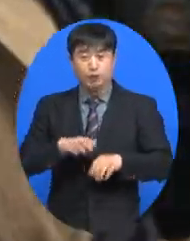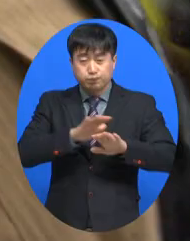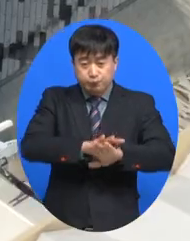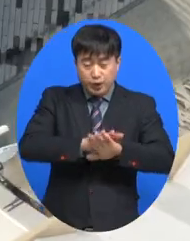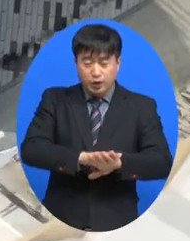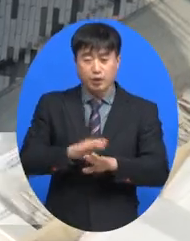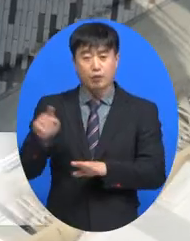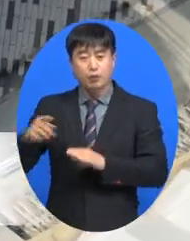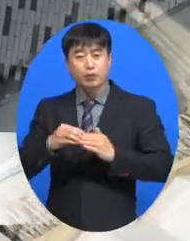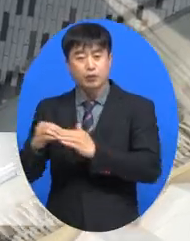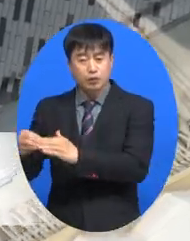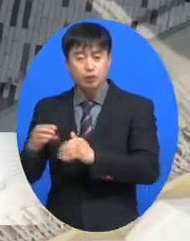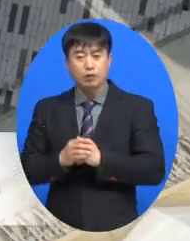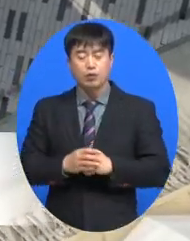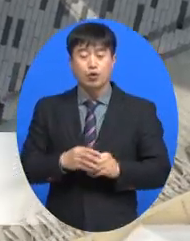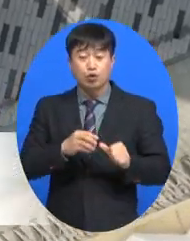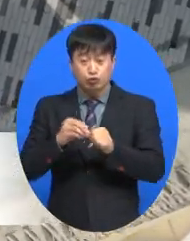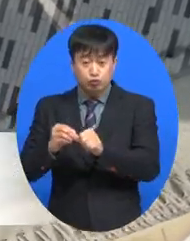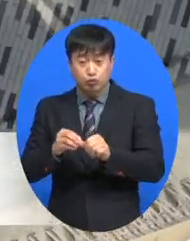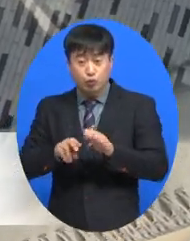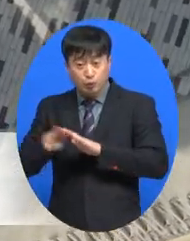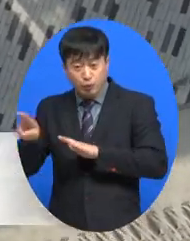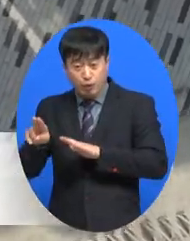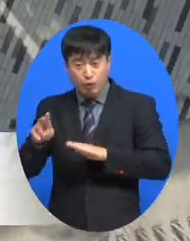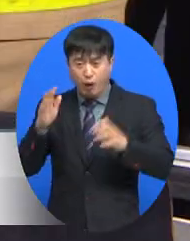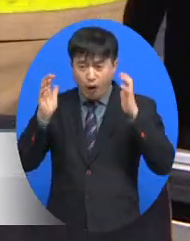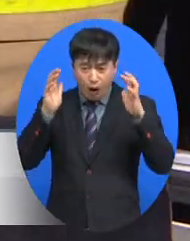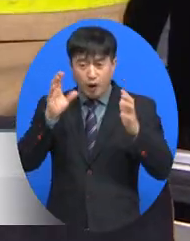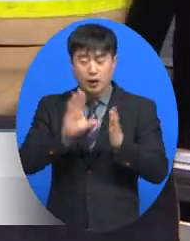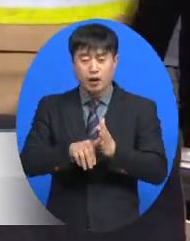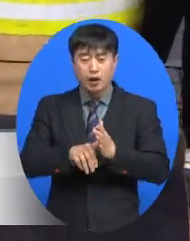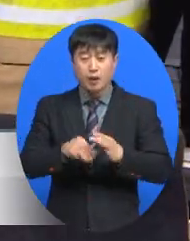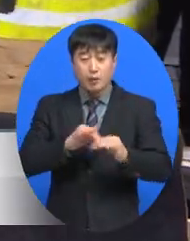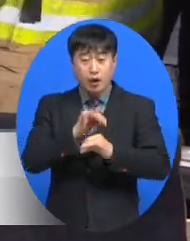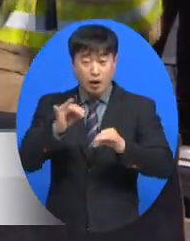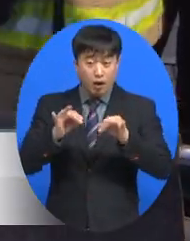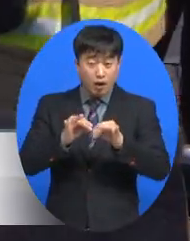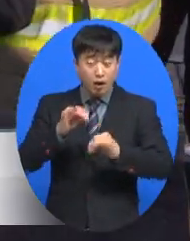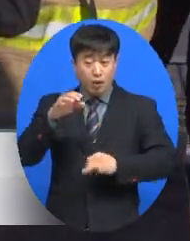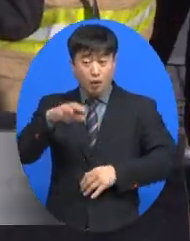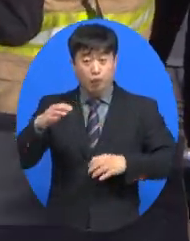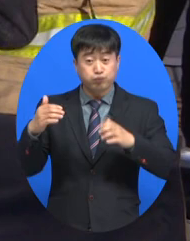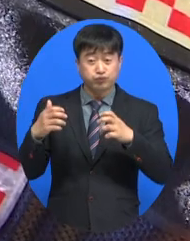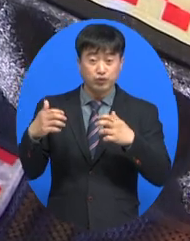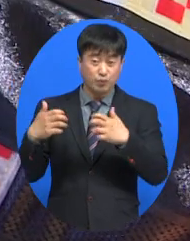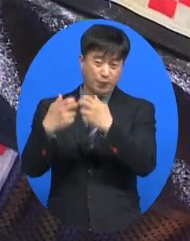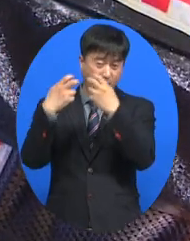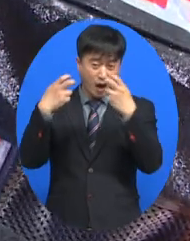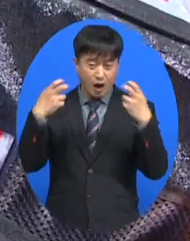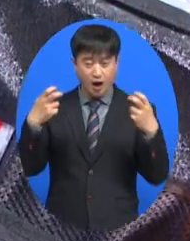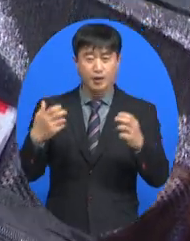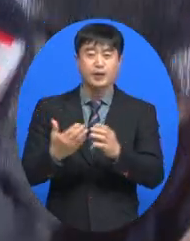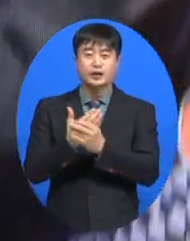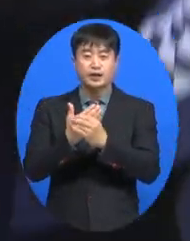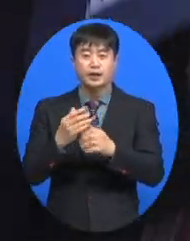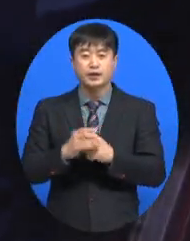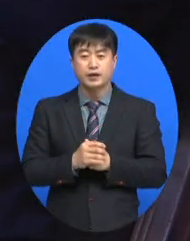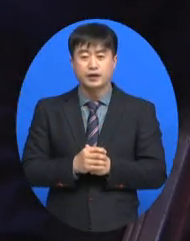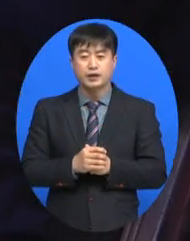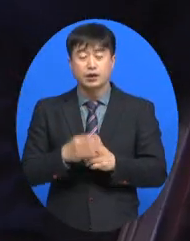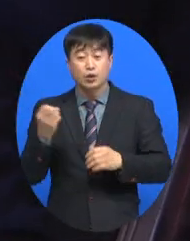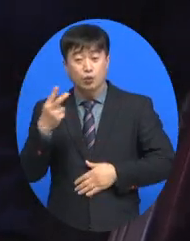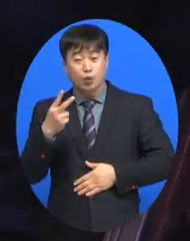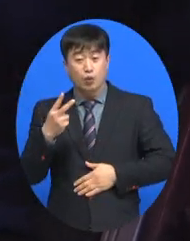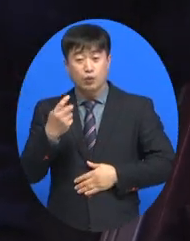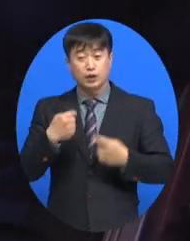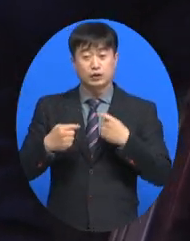이송합니다. 구조와 대피가 정신없이 이루어지던 중 백화점 진입로에서 대형버스와 승용차 간의 교통사고가 발생하며 또